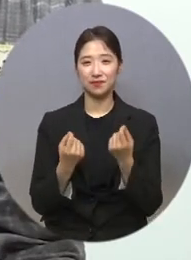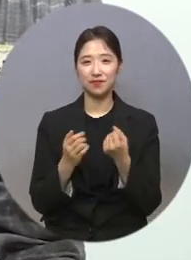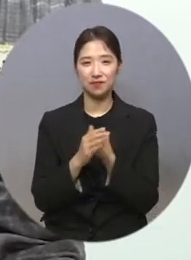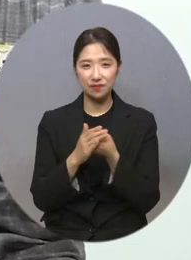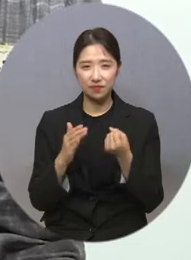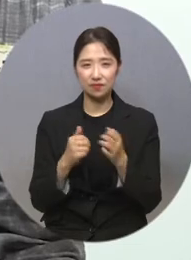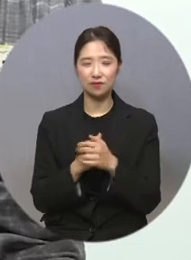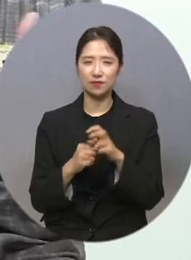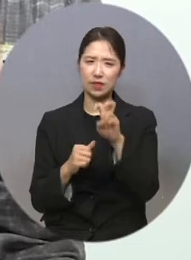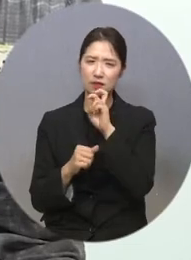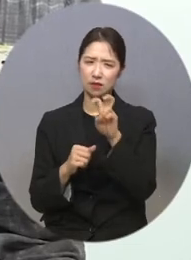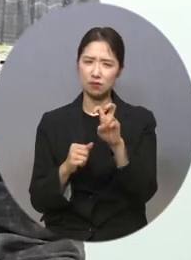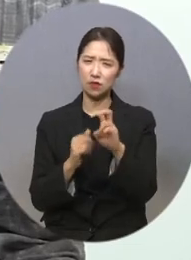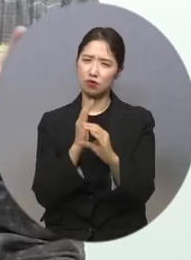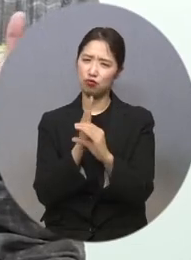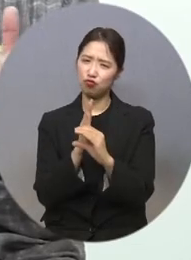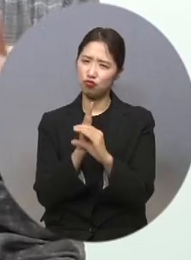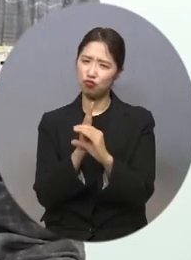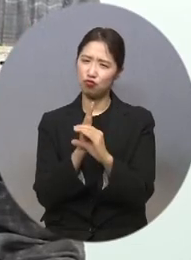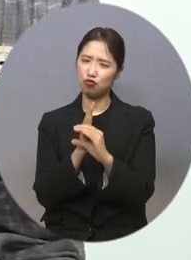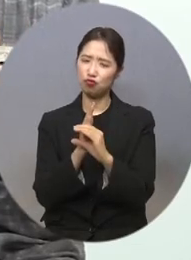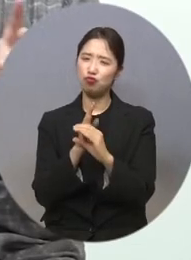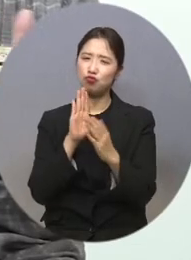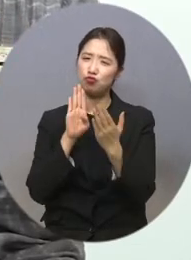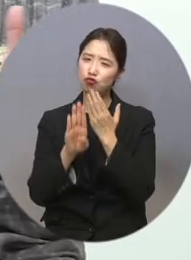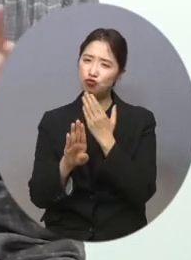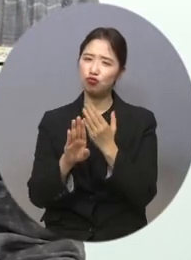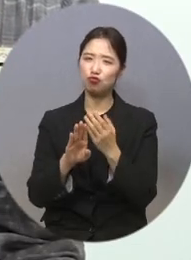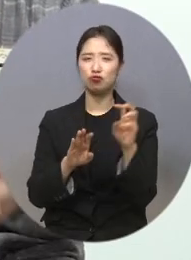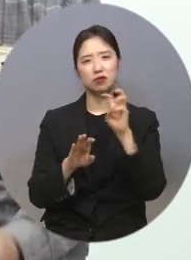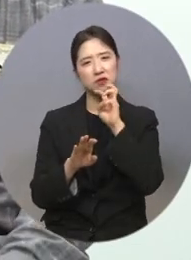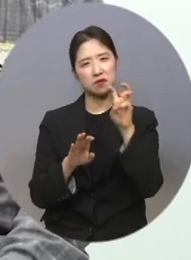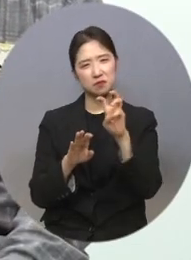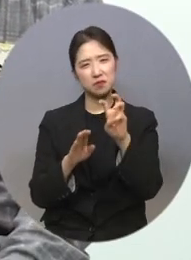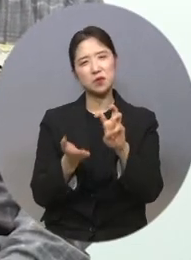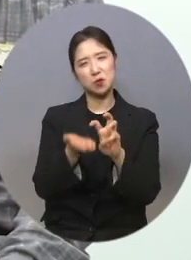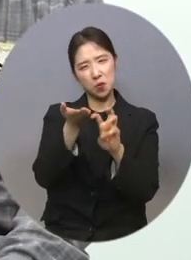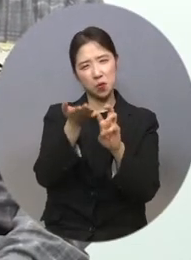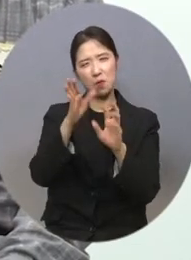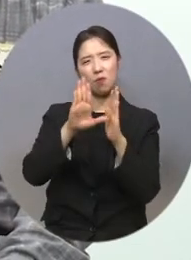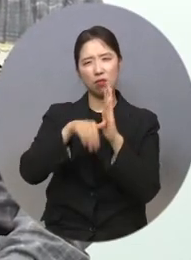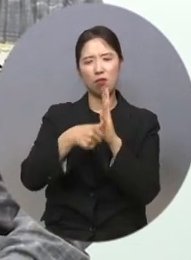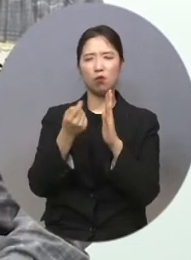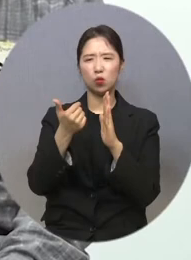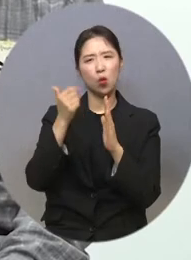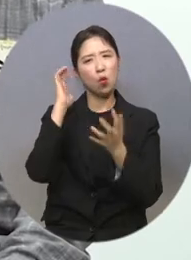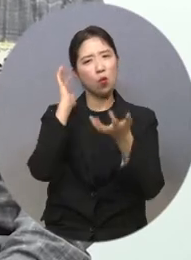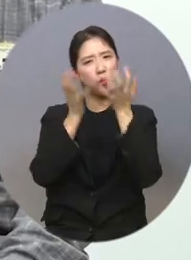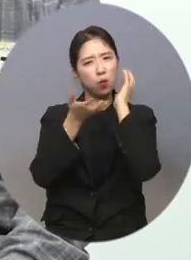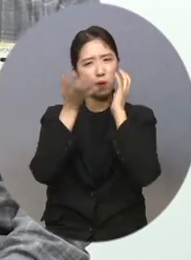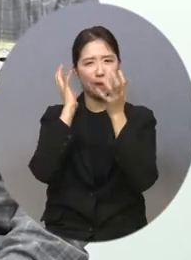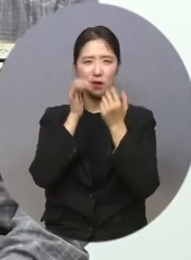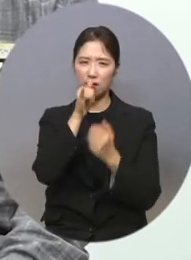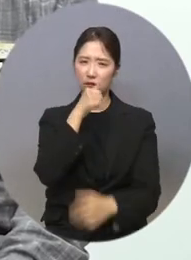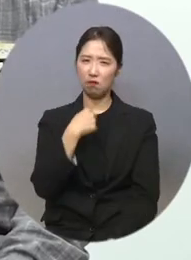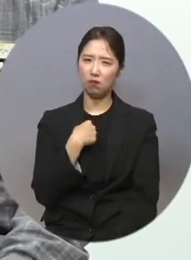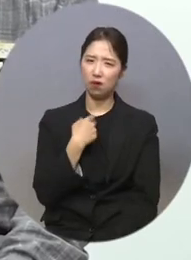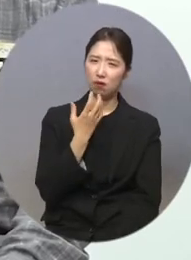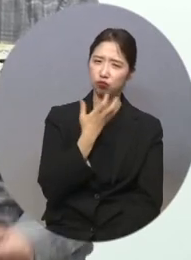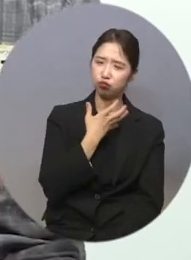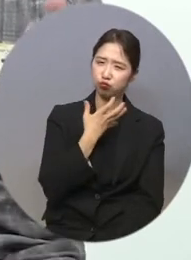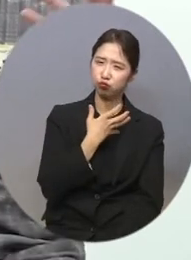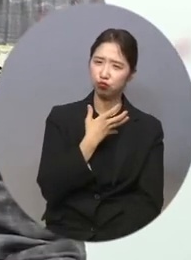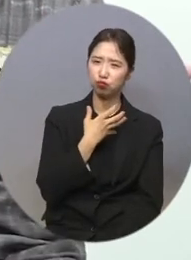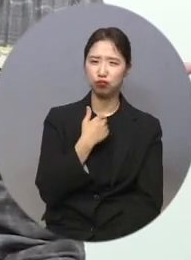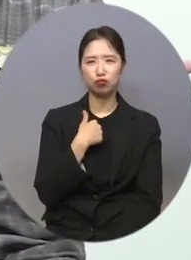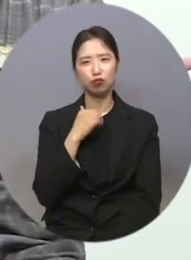그래서 20대 중반 뭐 중후반 이때 30대 후반 이때 굉장히 혼란스러웠던 것 같아요. 나는 청인인지?